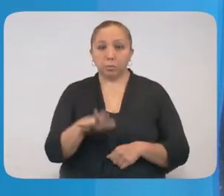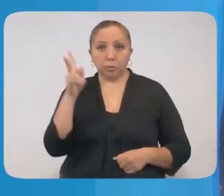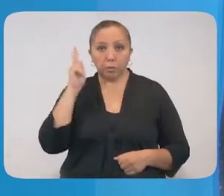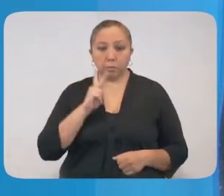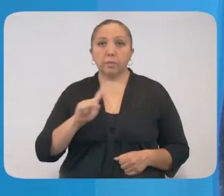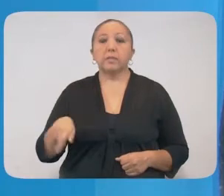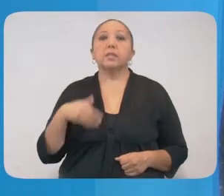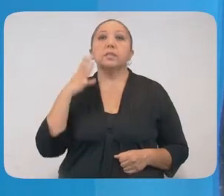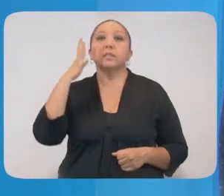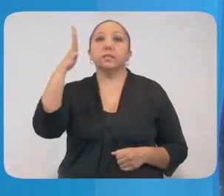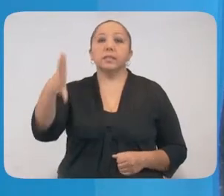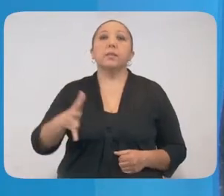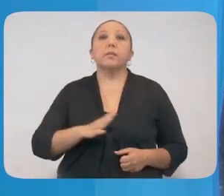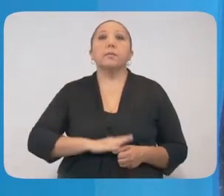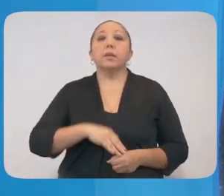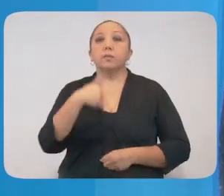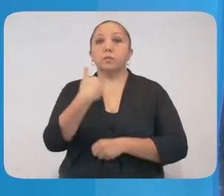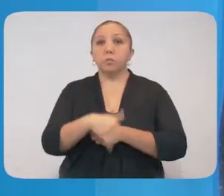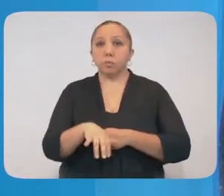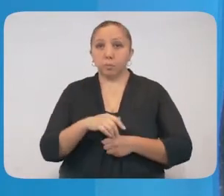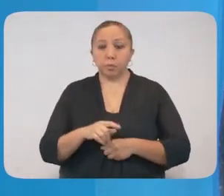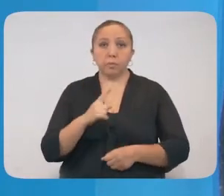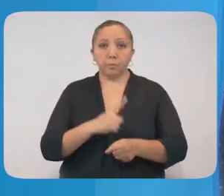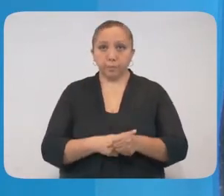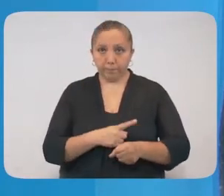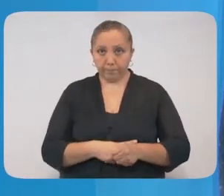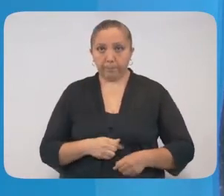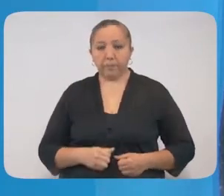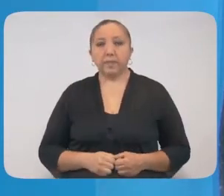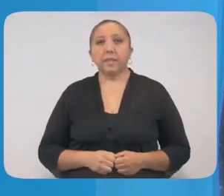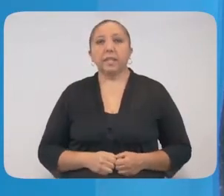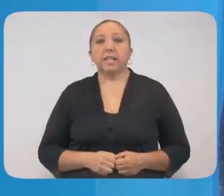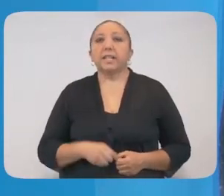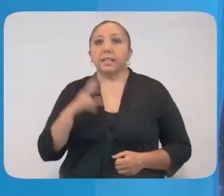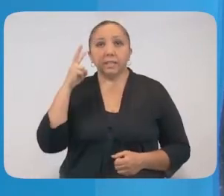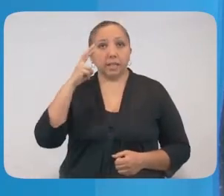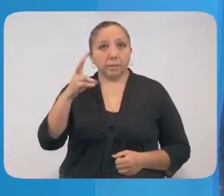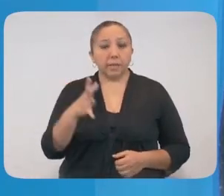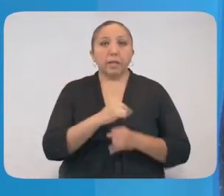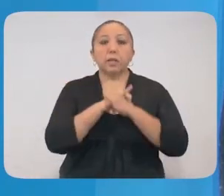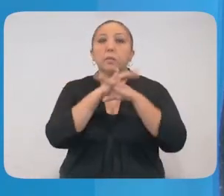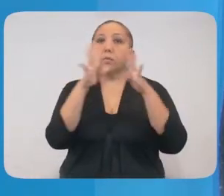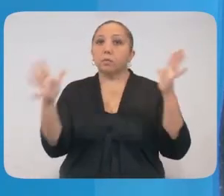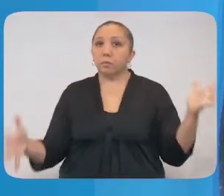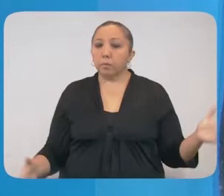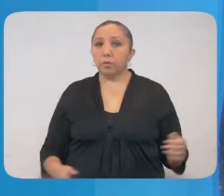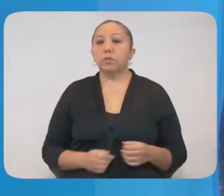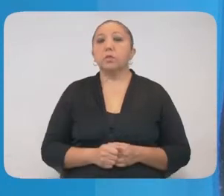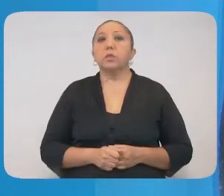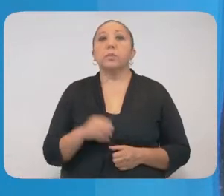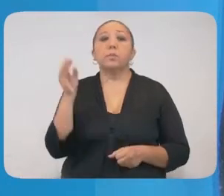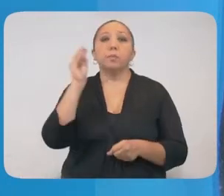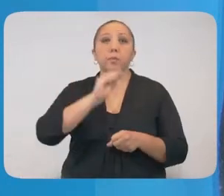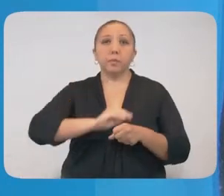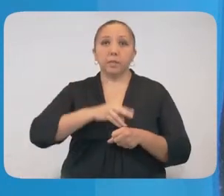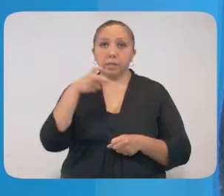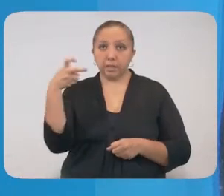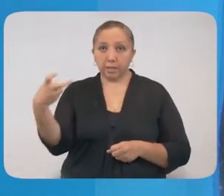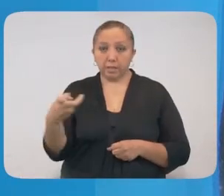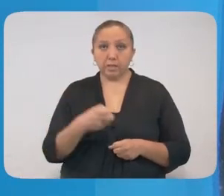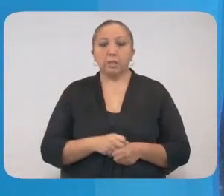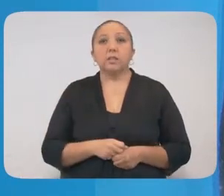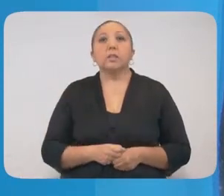coronavirus 114 weijoe 8 uman 7 valladolid 6 canacín 5 progreso 4 vaca